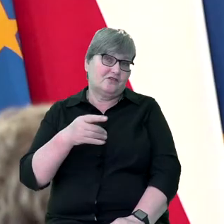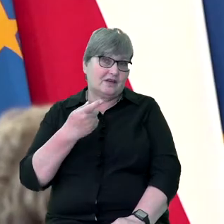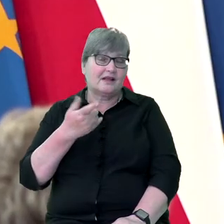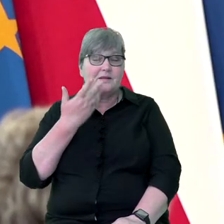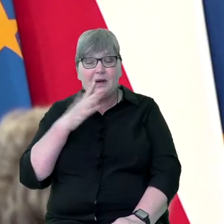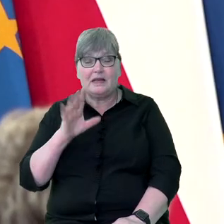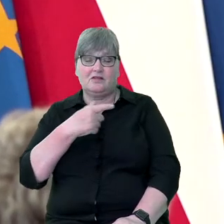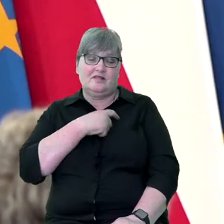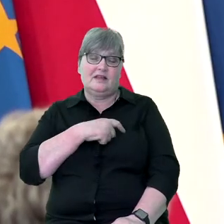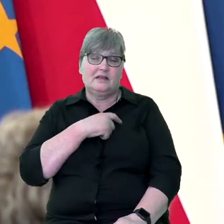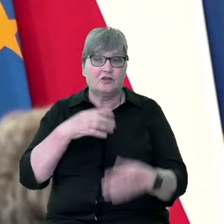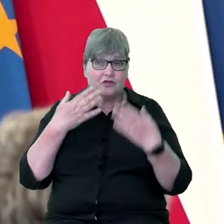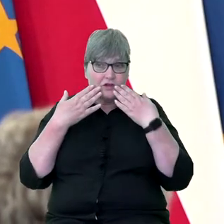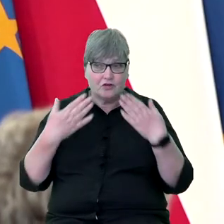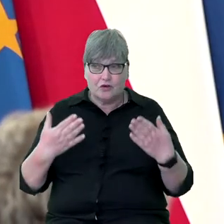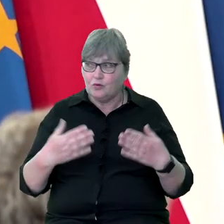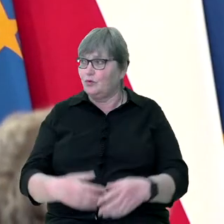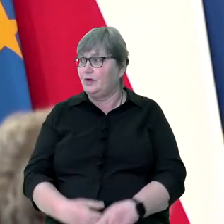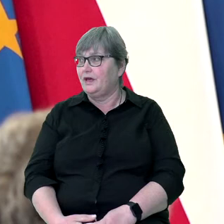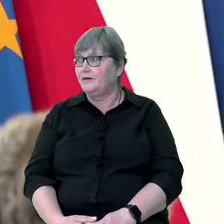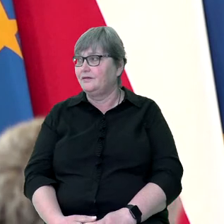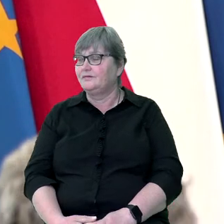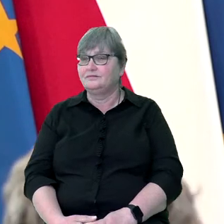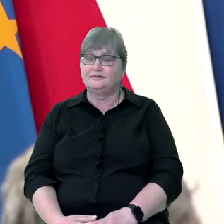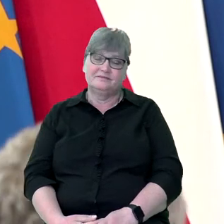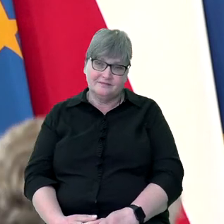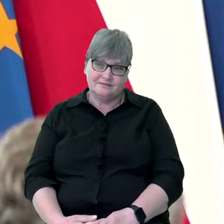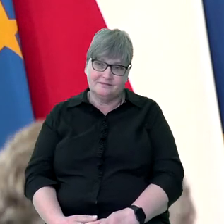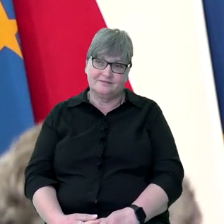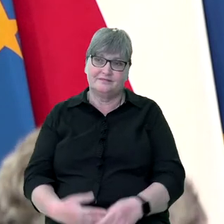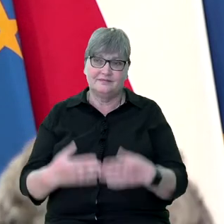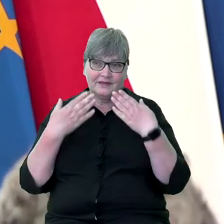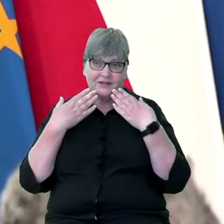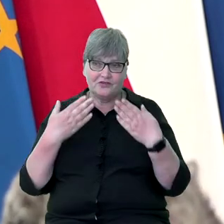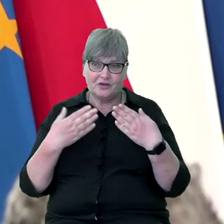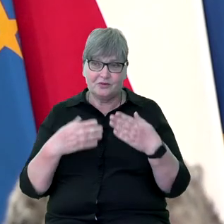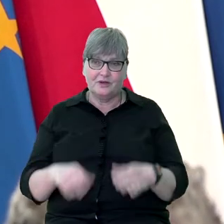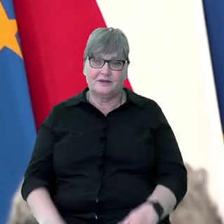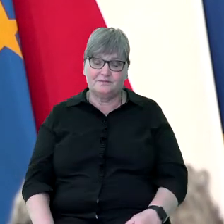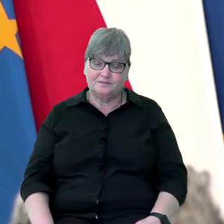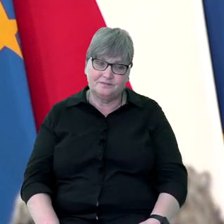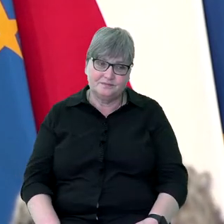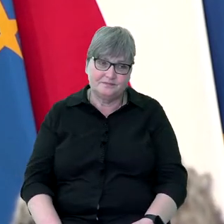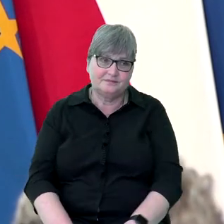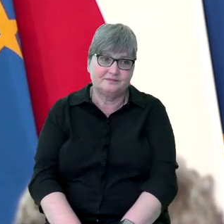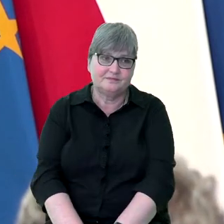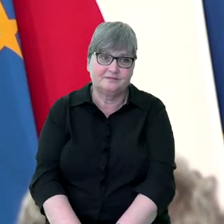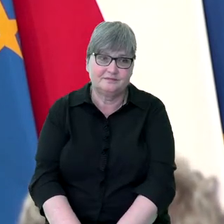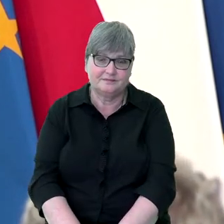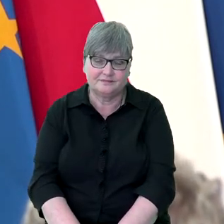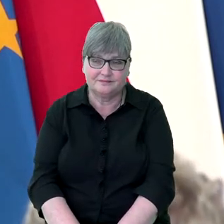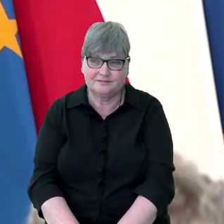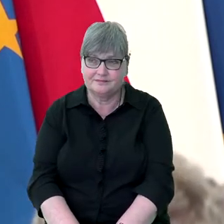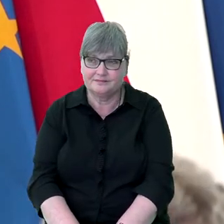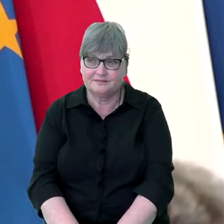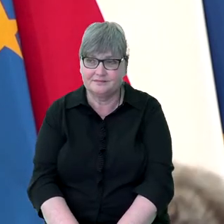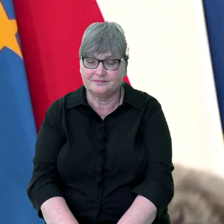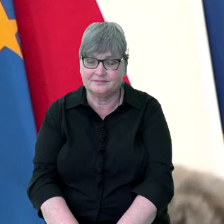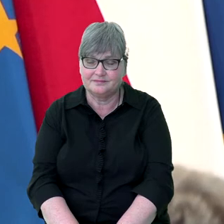dziękuję. Schody w dół i w lewo. I tam zapraszam na spotkanie już w porze lunchowej, bo